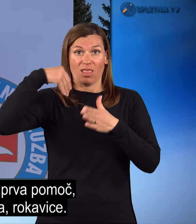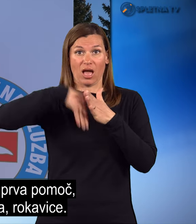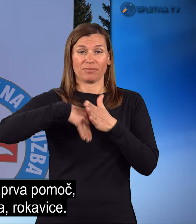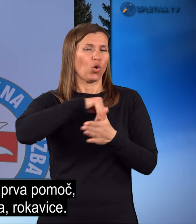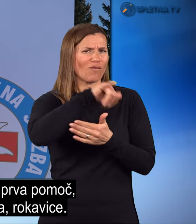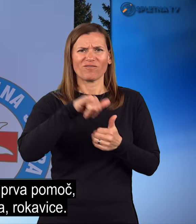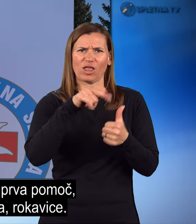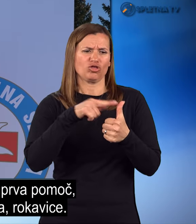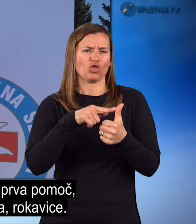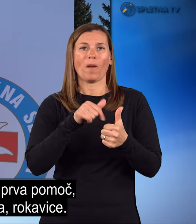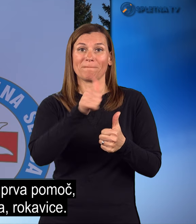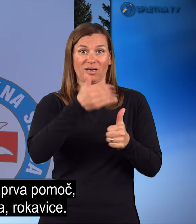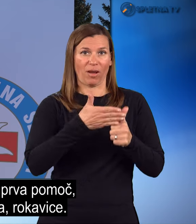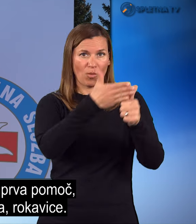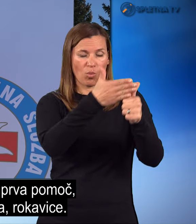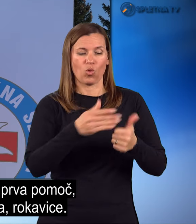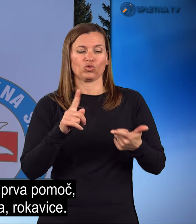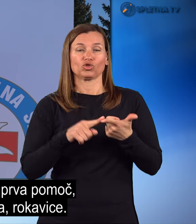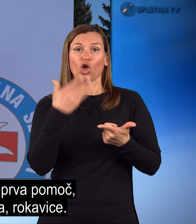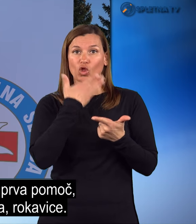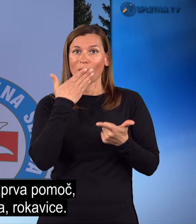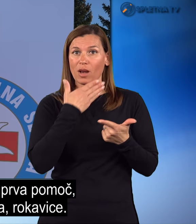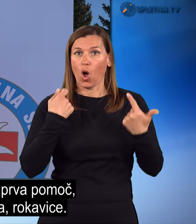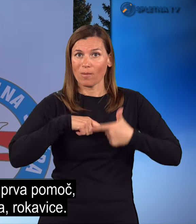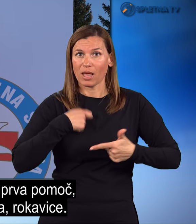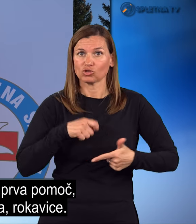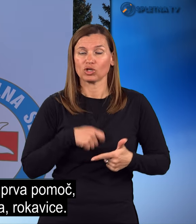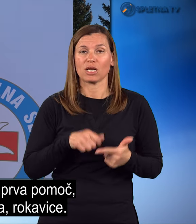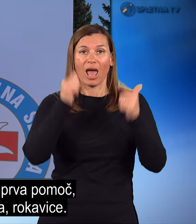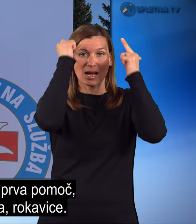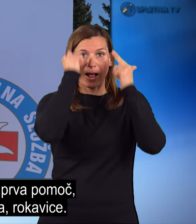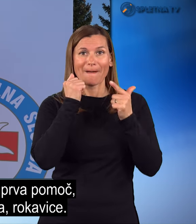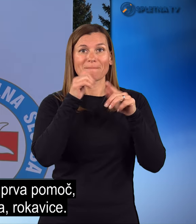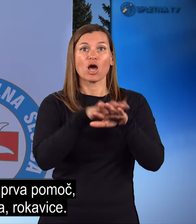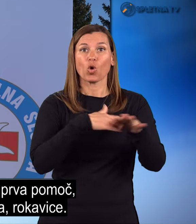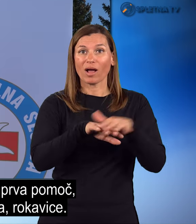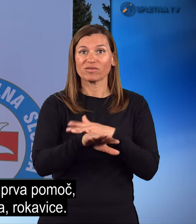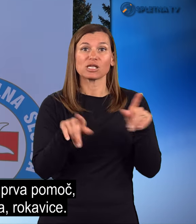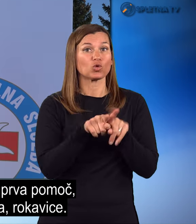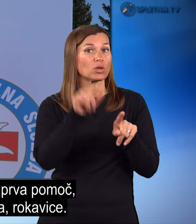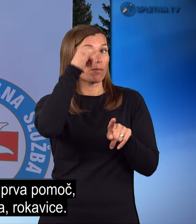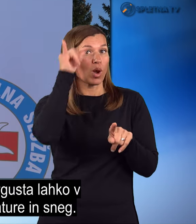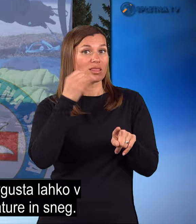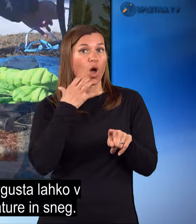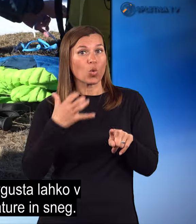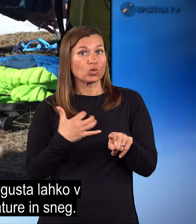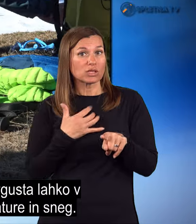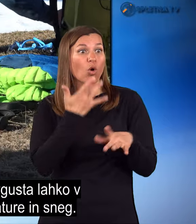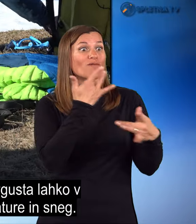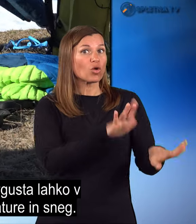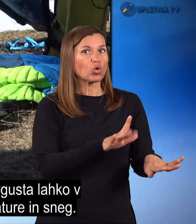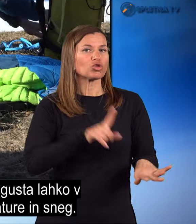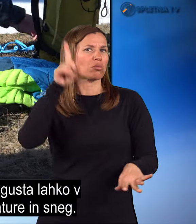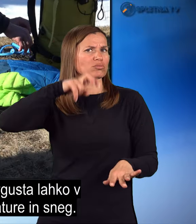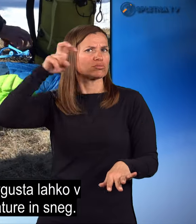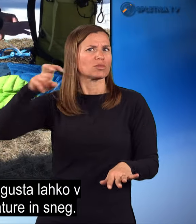mora biti prva pomoč, topla oblačila, kapa, rukavice, tudi poletje avgusta, ko je vroče,